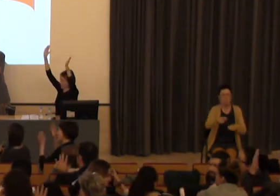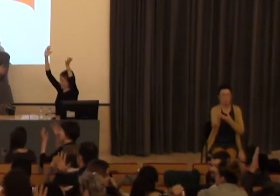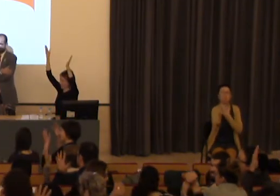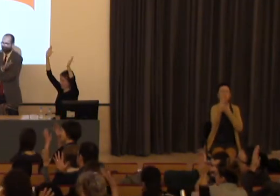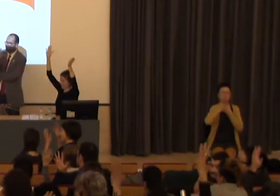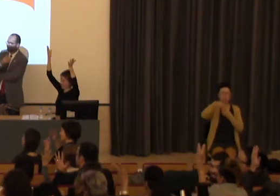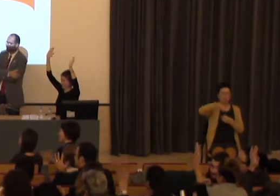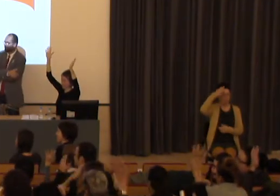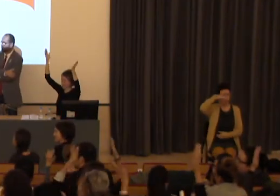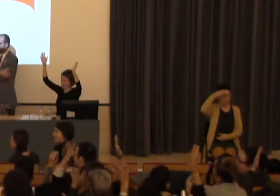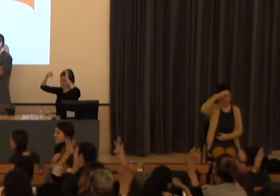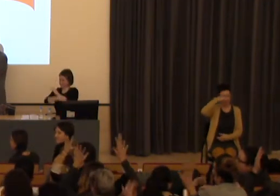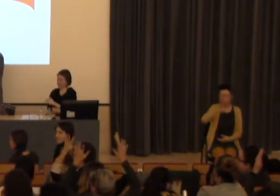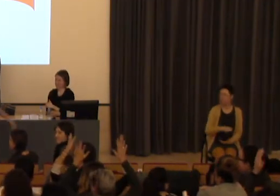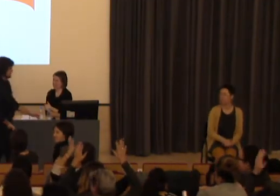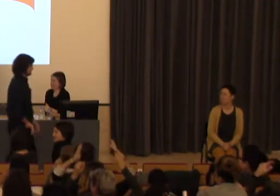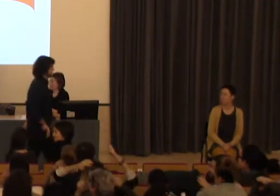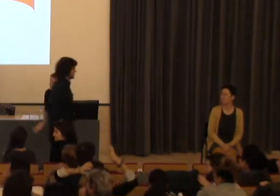realment.